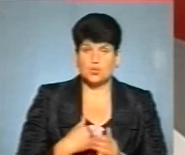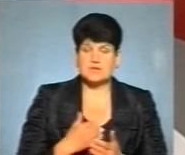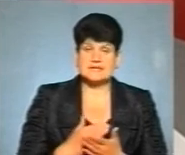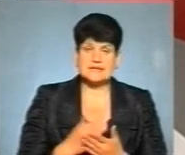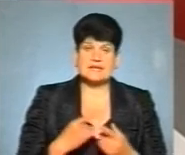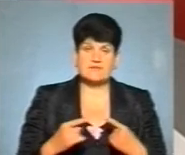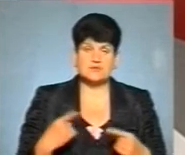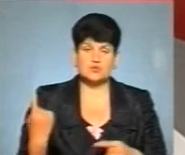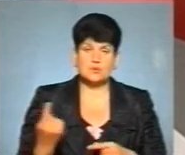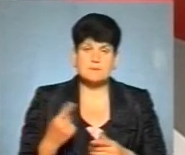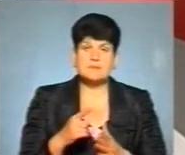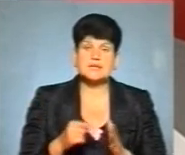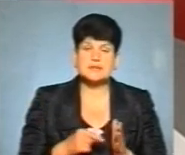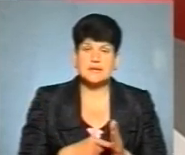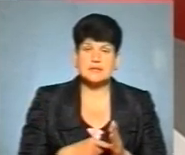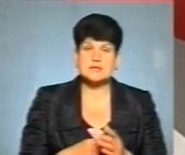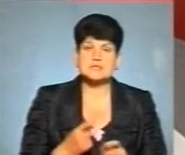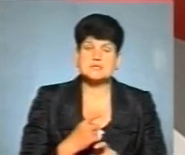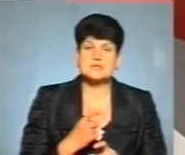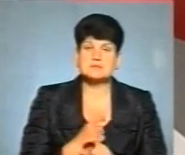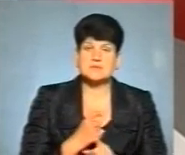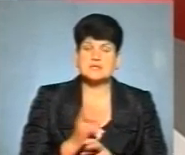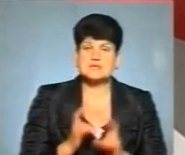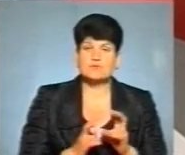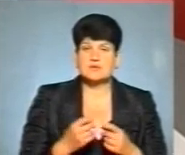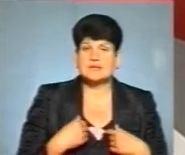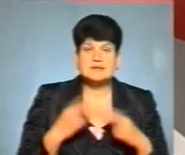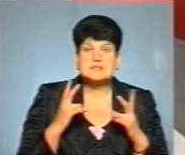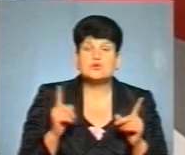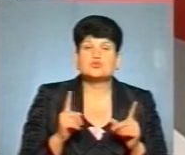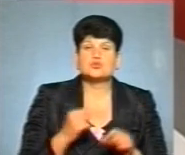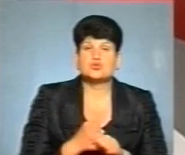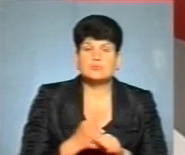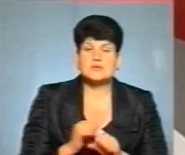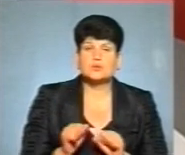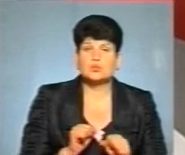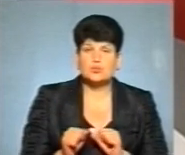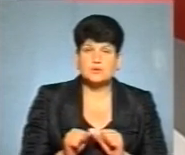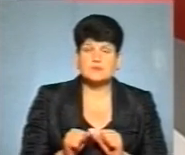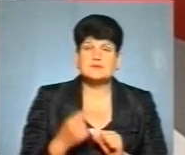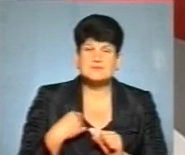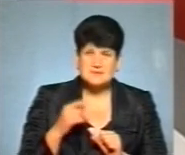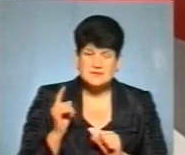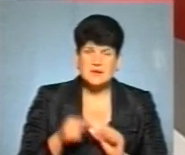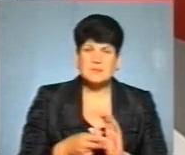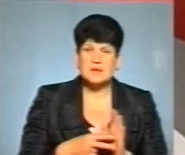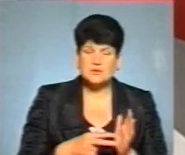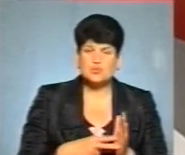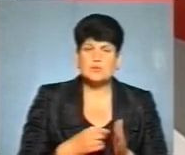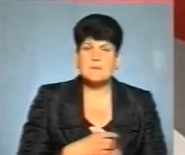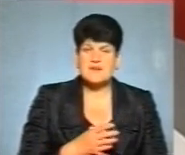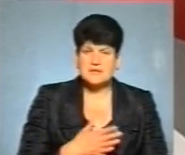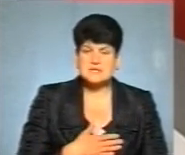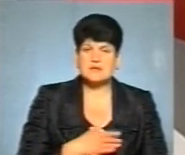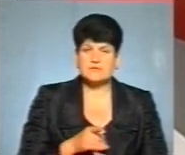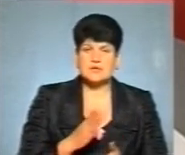інших областях, питання спиртзаводів, які, в принципі, не знають, що з ними робити, в принципі, уряд. Хоча, ну як знаю, планує приватизацію. Тобто вона